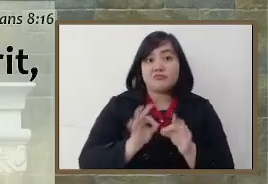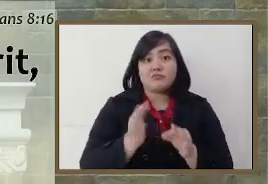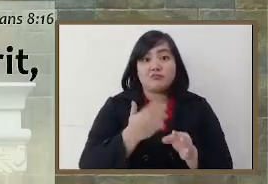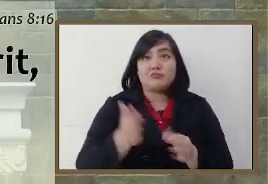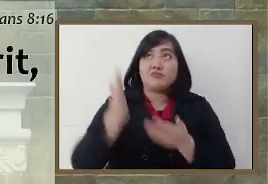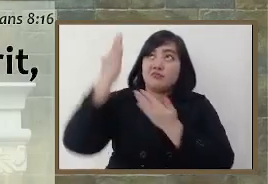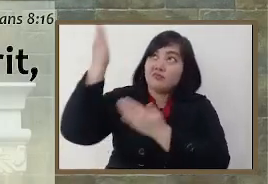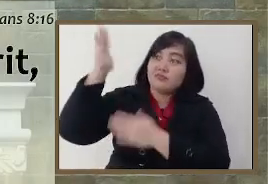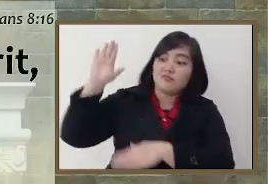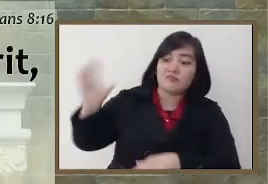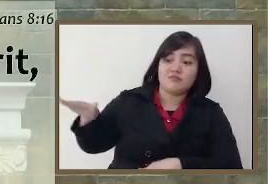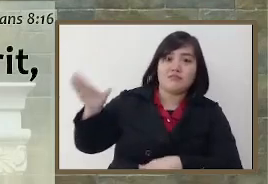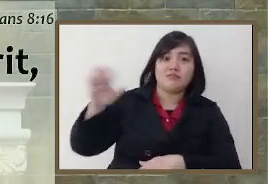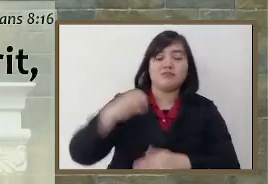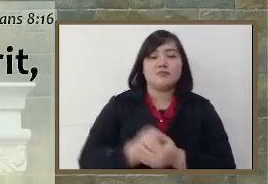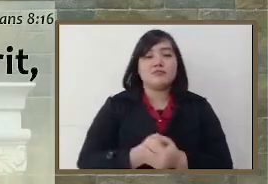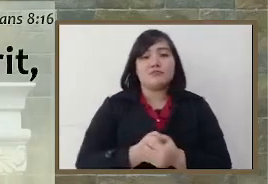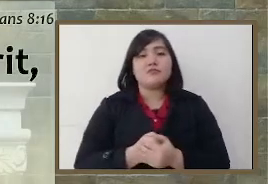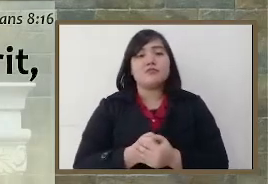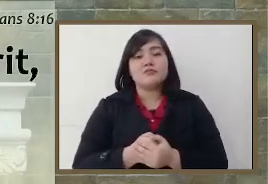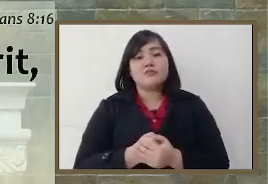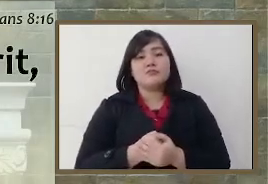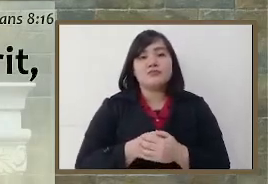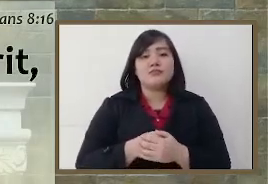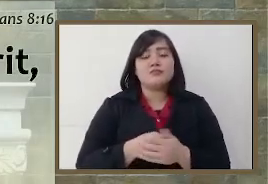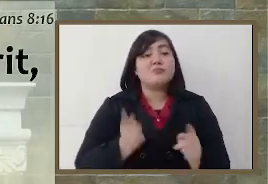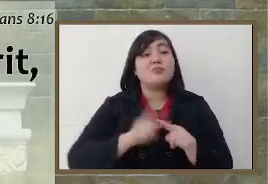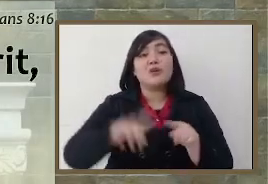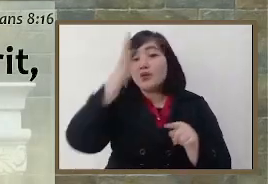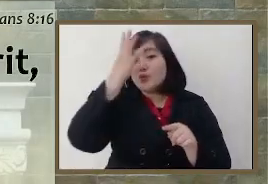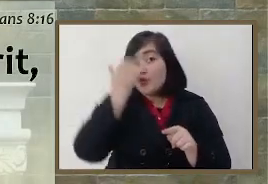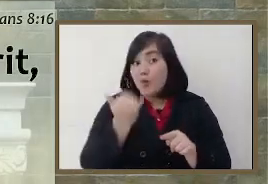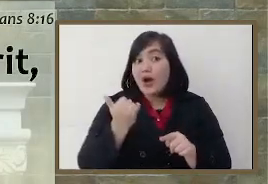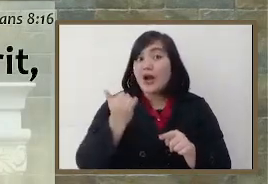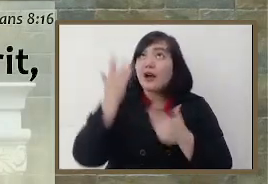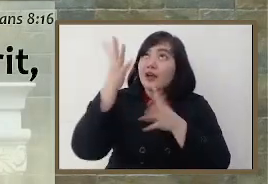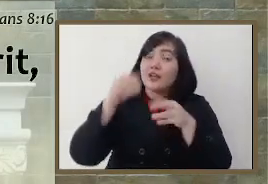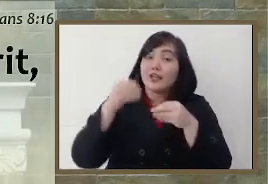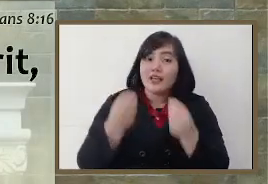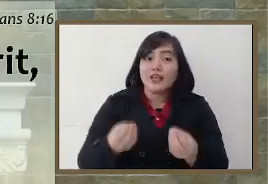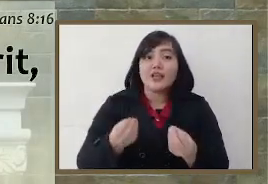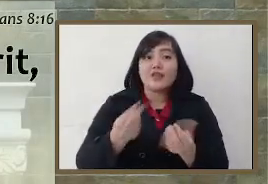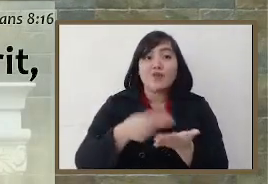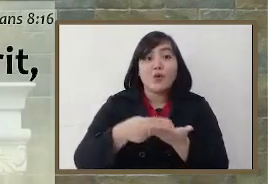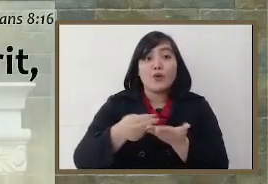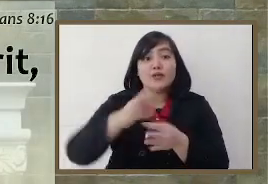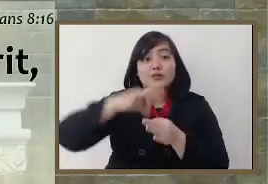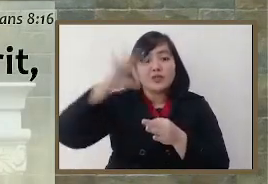niya. All right? Now, bakit binigay sa atin yung spirit? So makikita